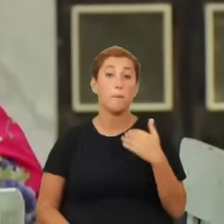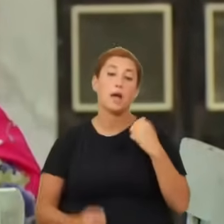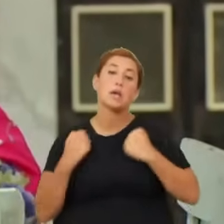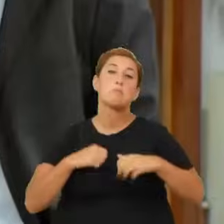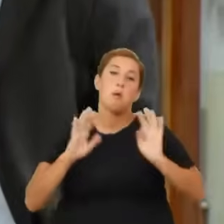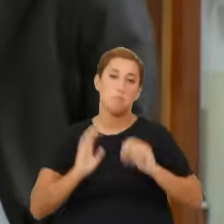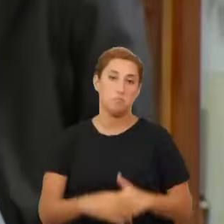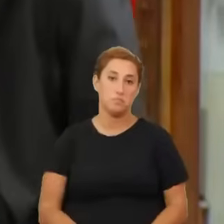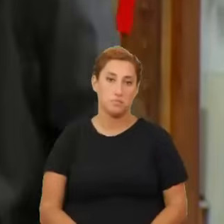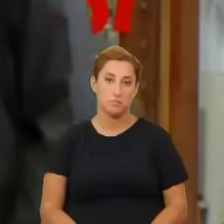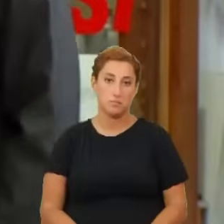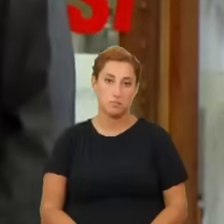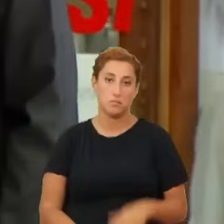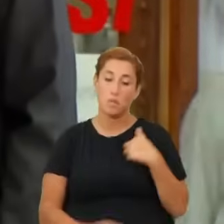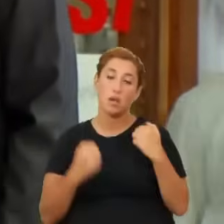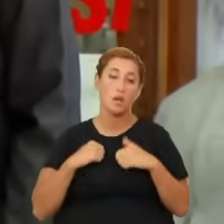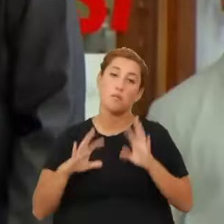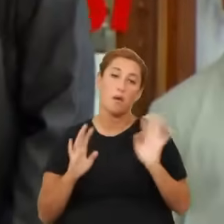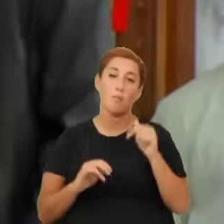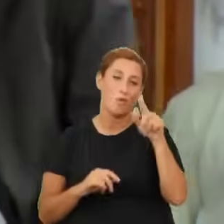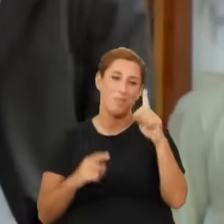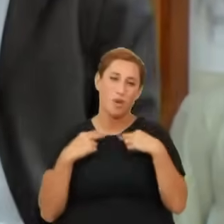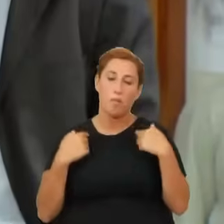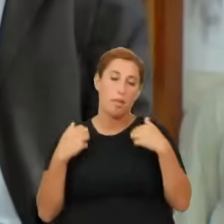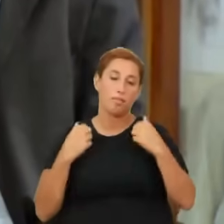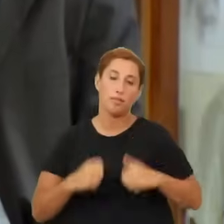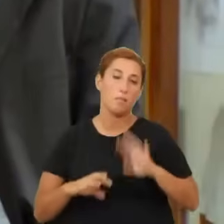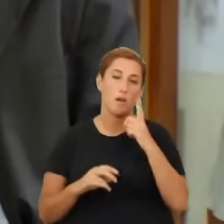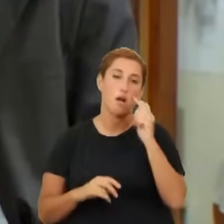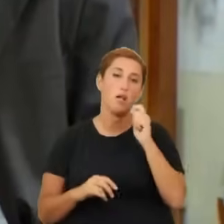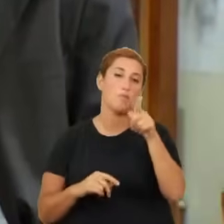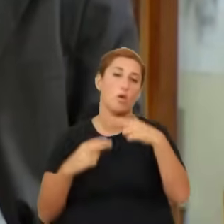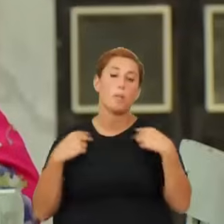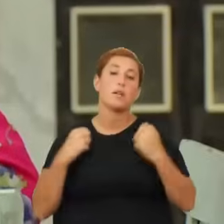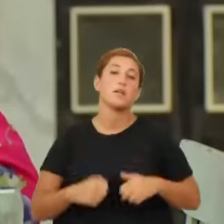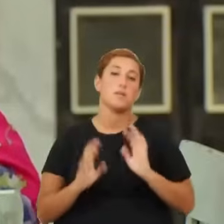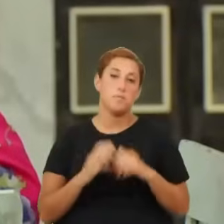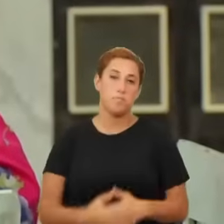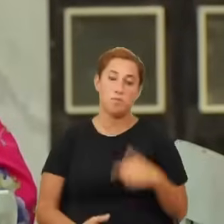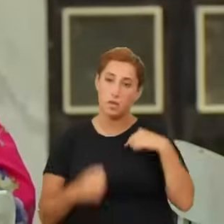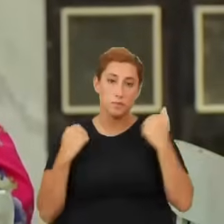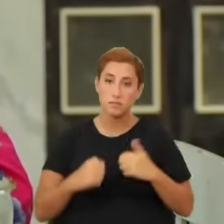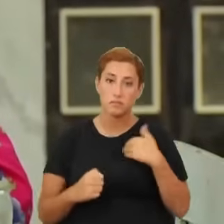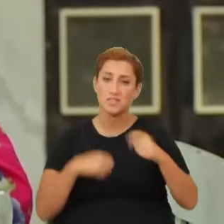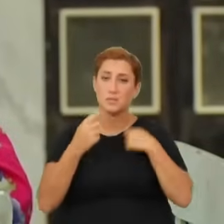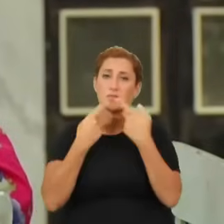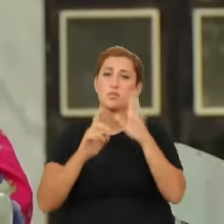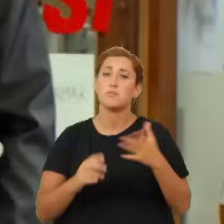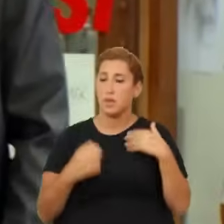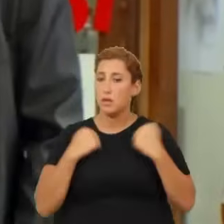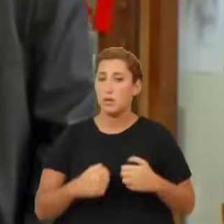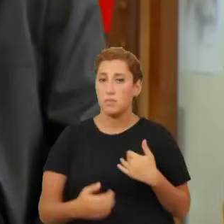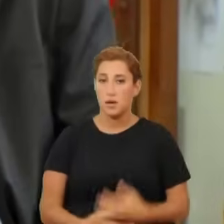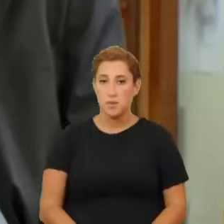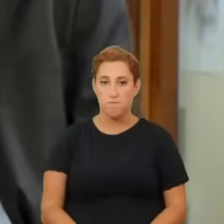giymem. Ben giymem yani böyle bir gömlek. Ben giymem ya. Erkek adam böyle gömlek giymez ya. Ben giyiyorum ya. Abuk sabuk konuşma ya. Ben